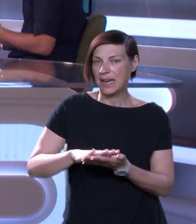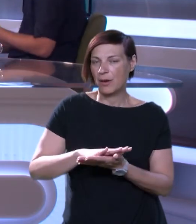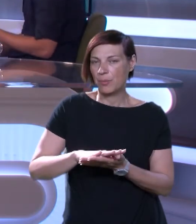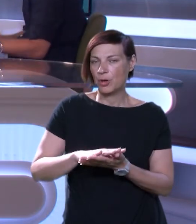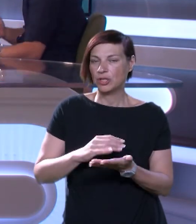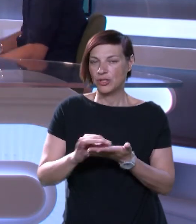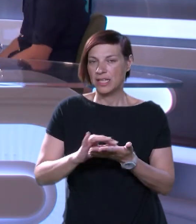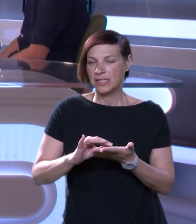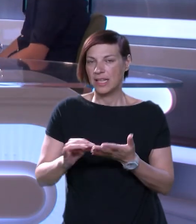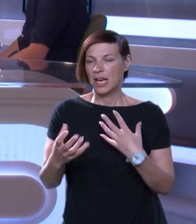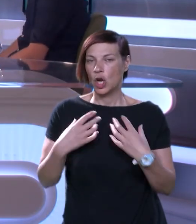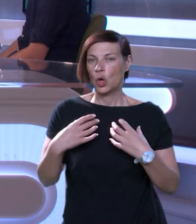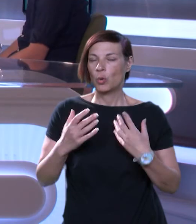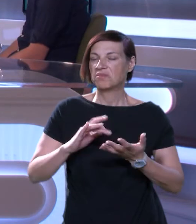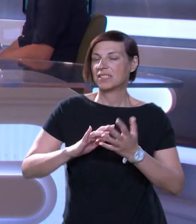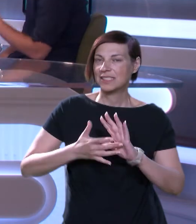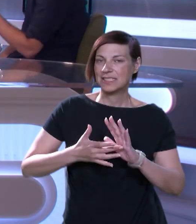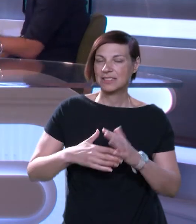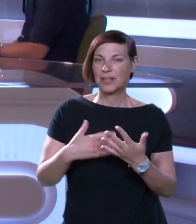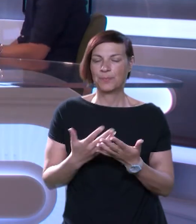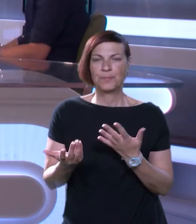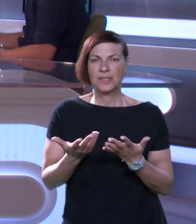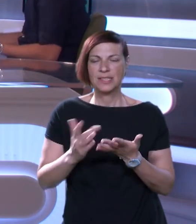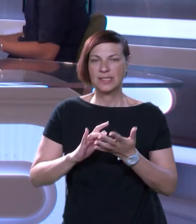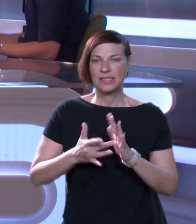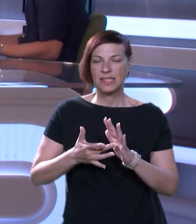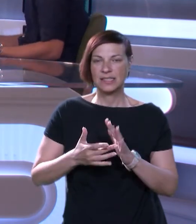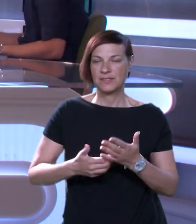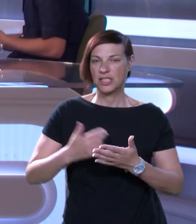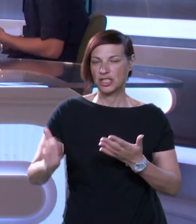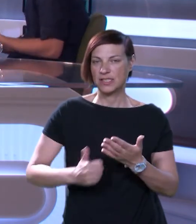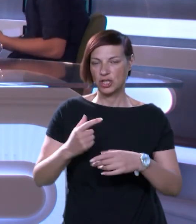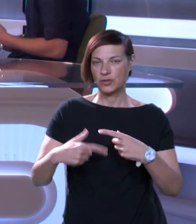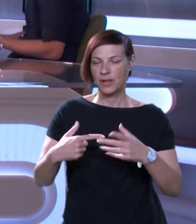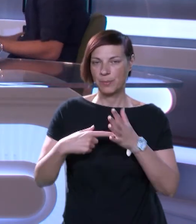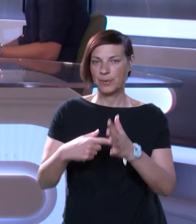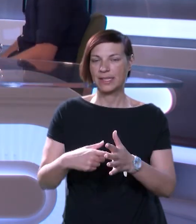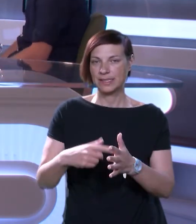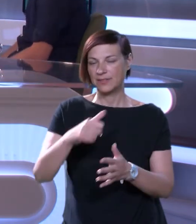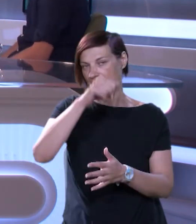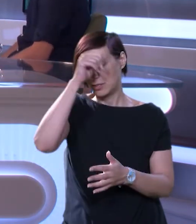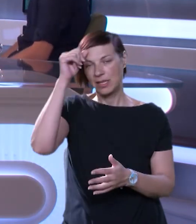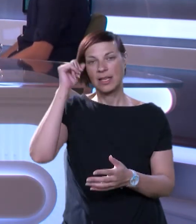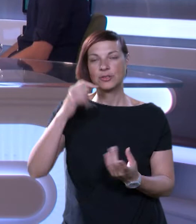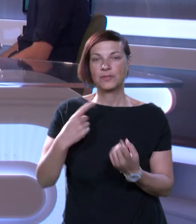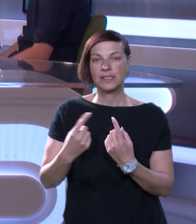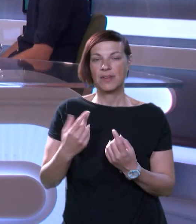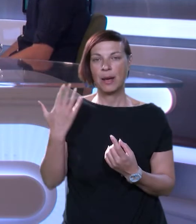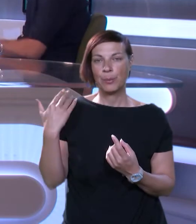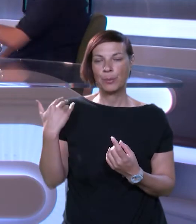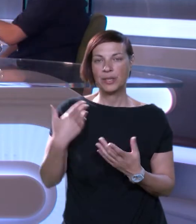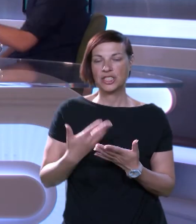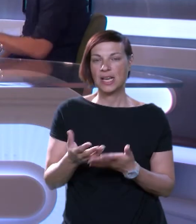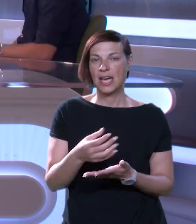režirala, glumila, producirala, puno toga svega. Gdje sve biti će se još film prikazivati tokom ljeta na festivalima, bit će i